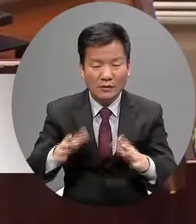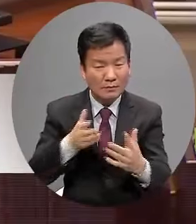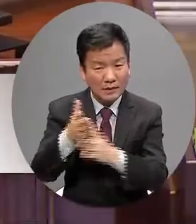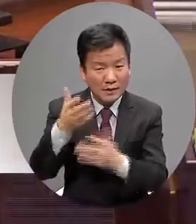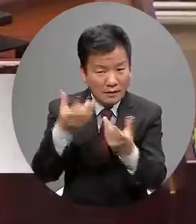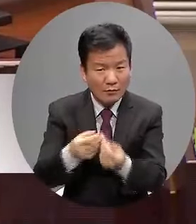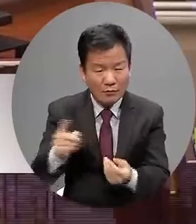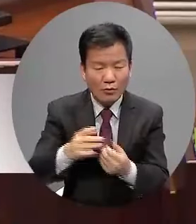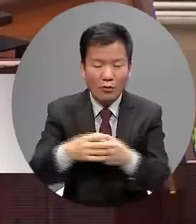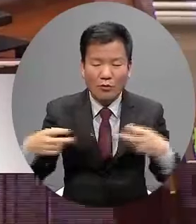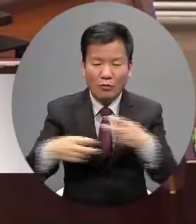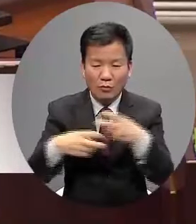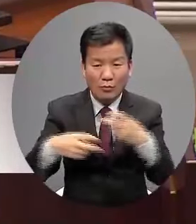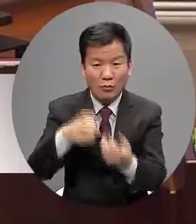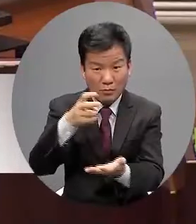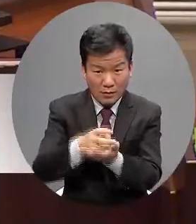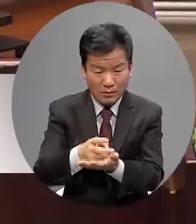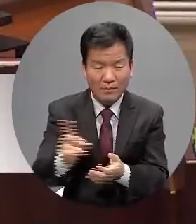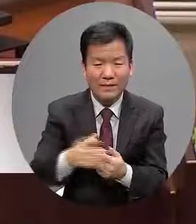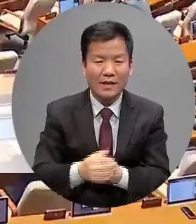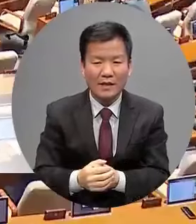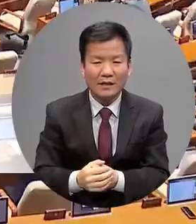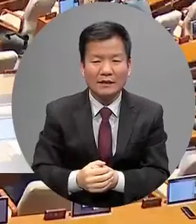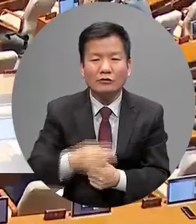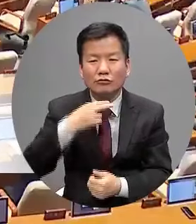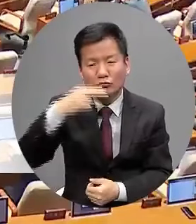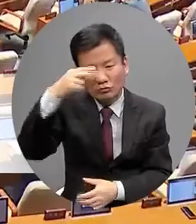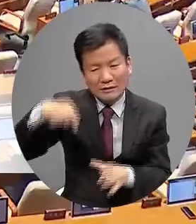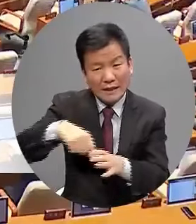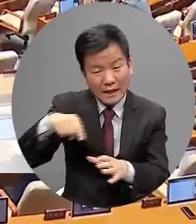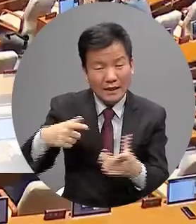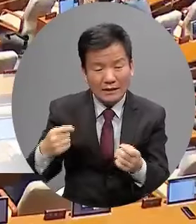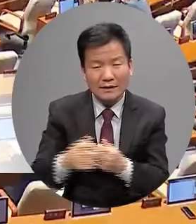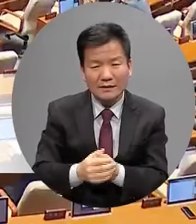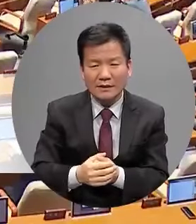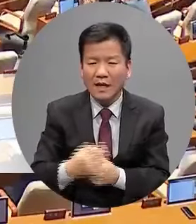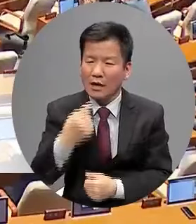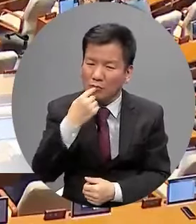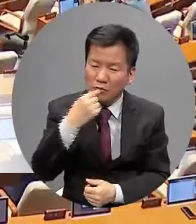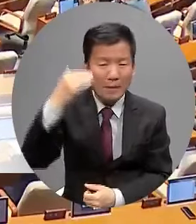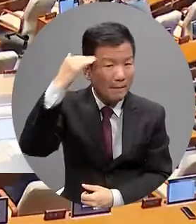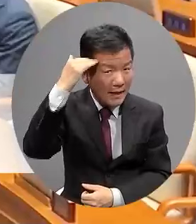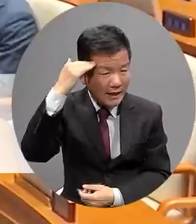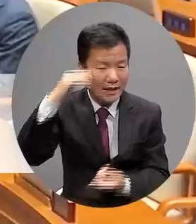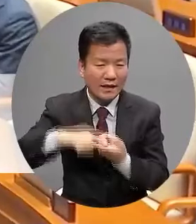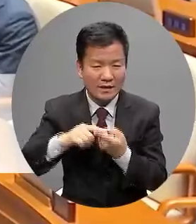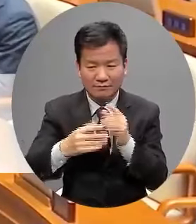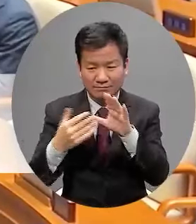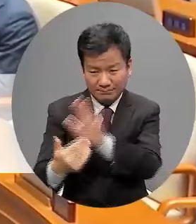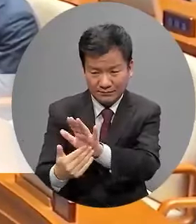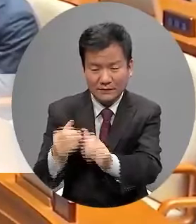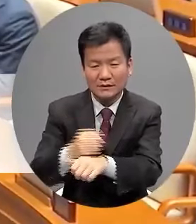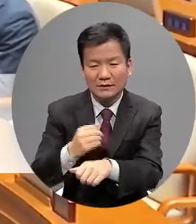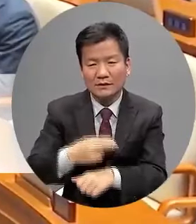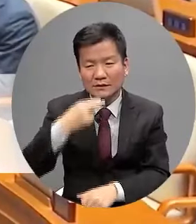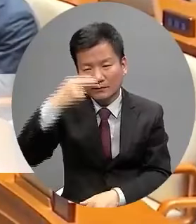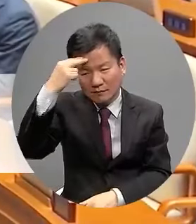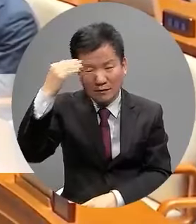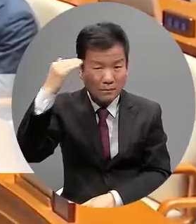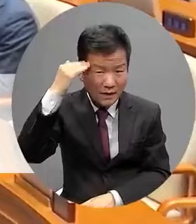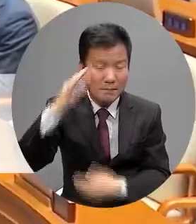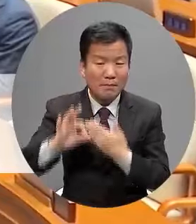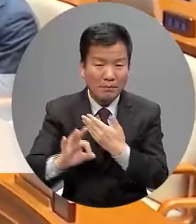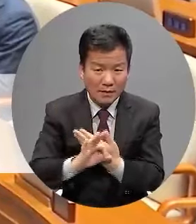통과된 도로교통법 개정하는 이른바 술 타기와 같은 측정 방해 행위를 금지하고 음주 측정을